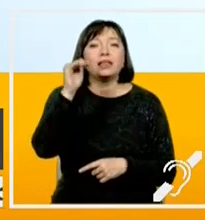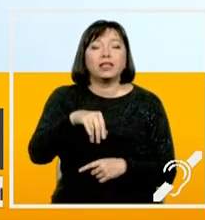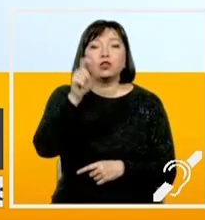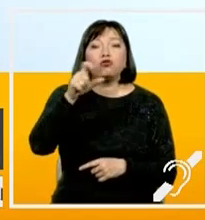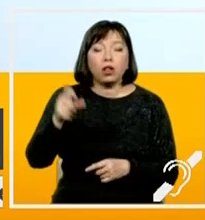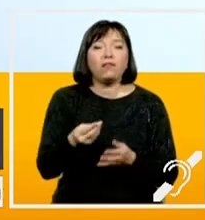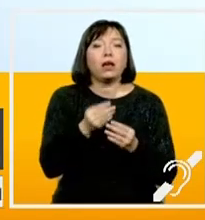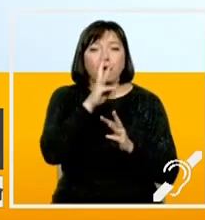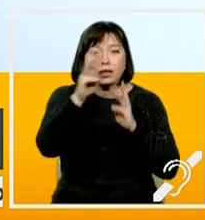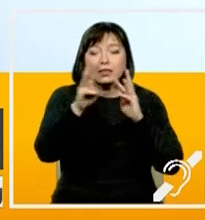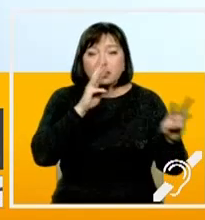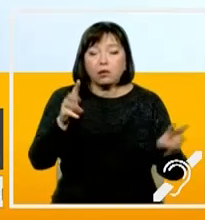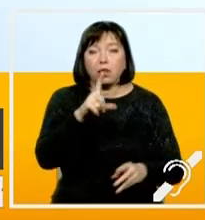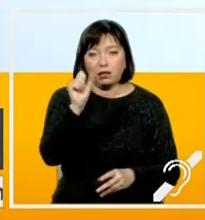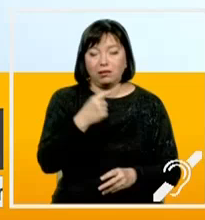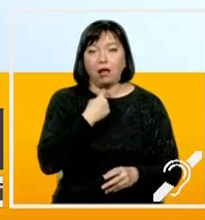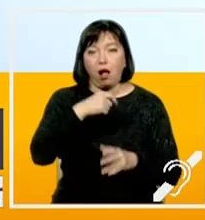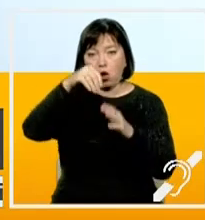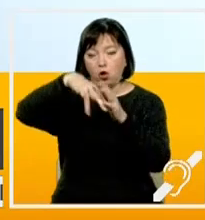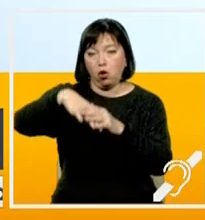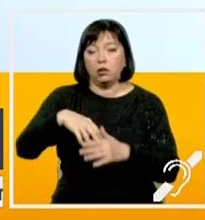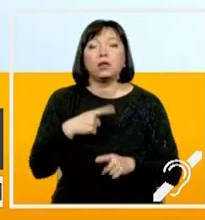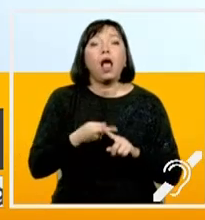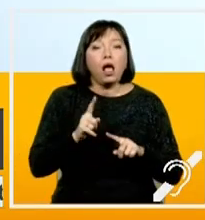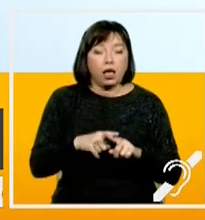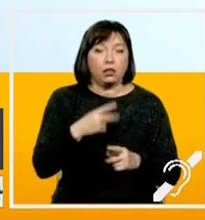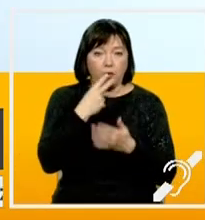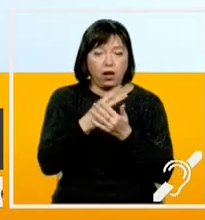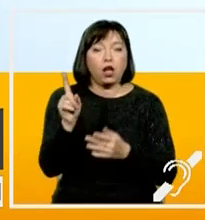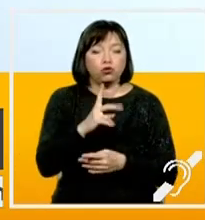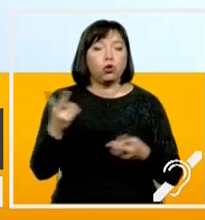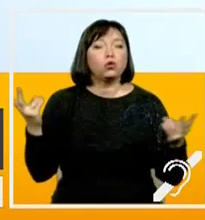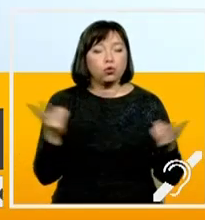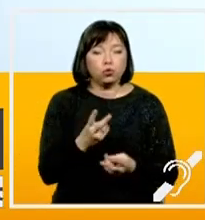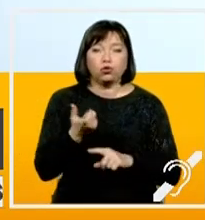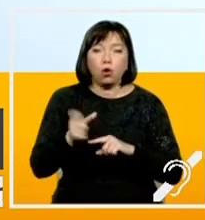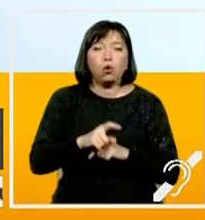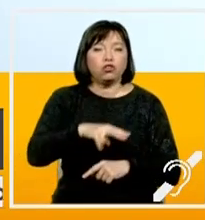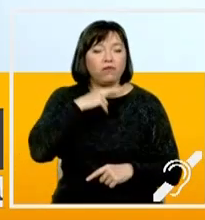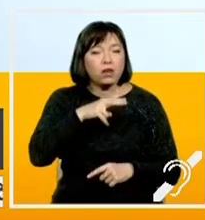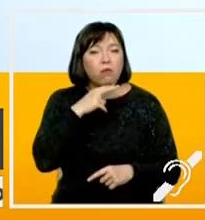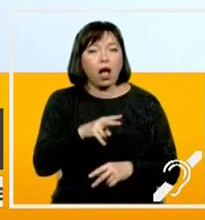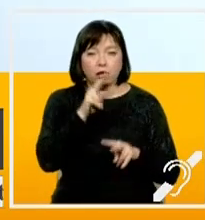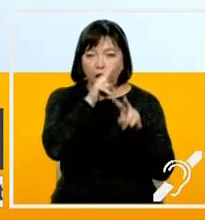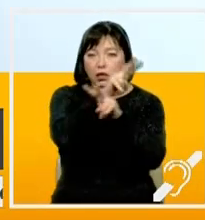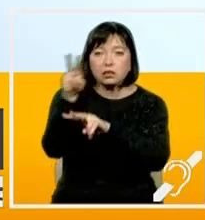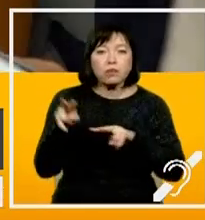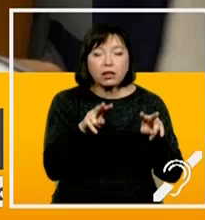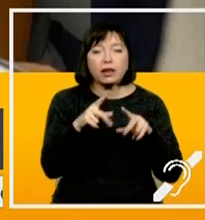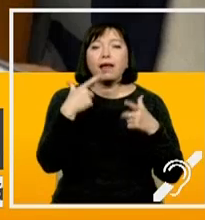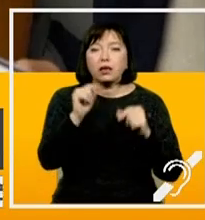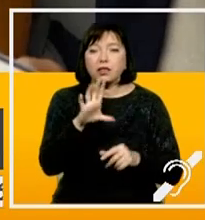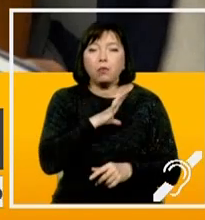oameni plătiți pentru vot, arată că trebuie să privim cu atenție unde s-a greșit și